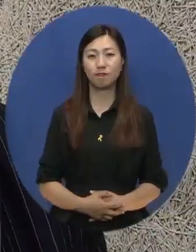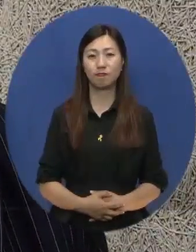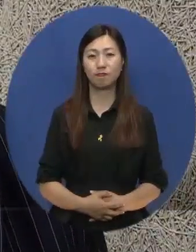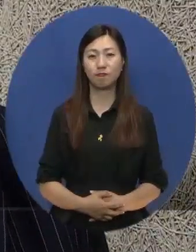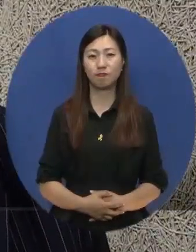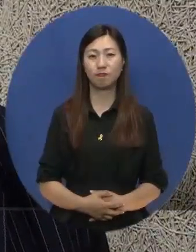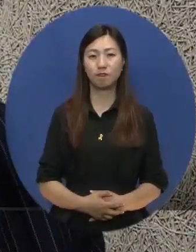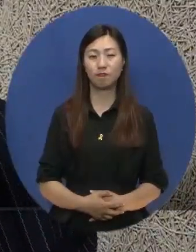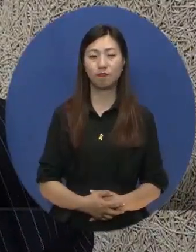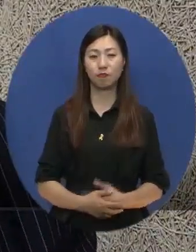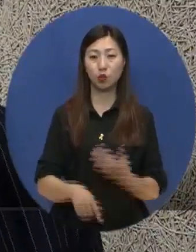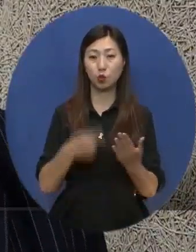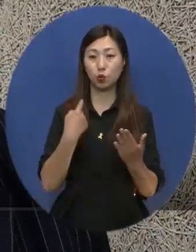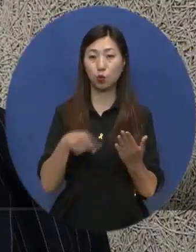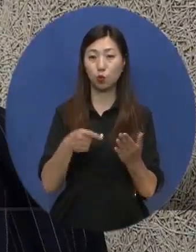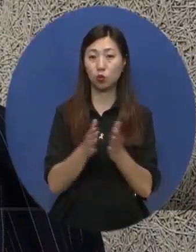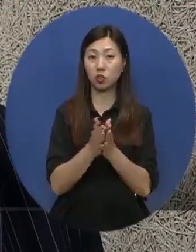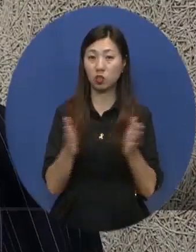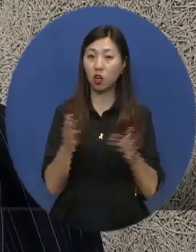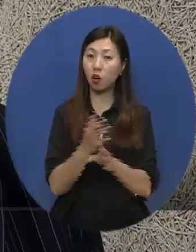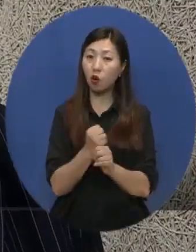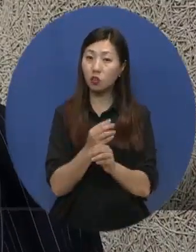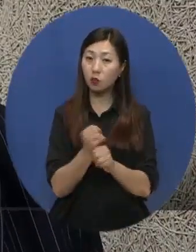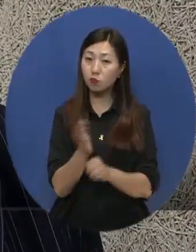강단에 선 지는 얼마나 되신 거예요?